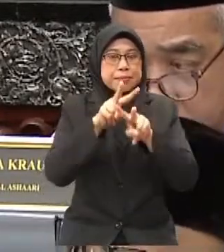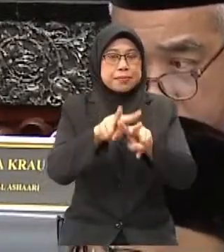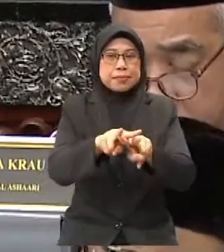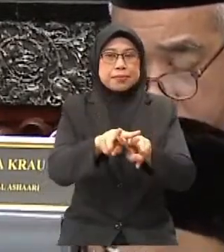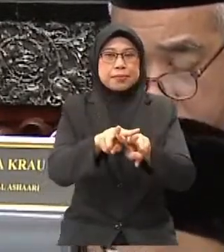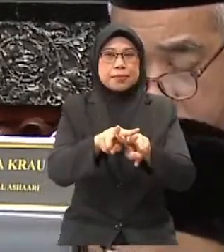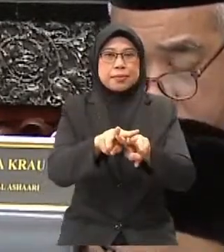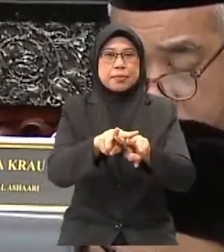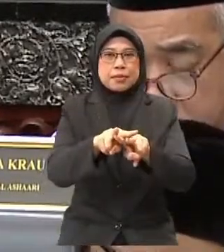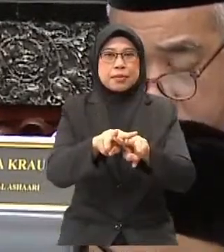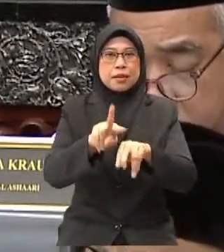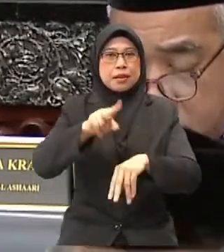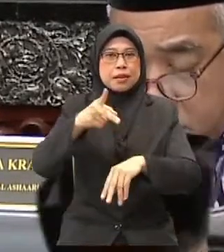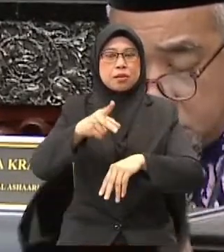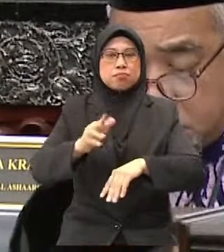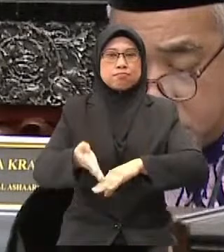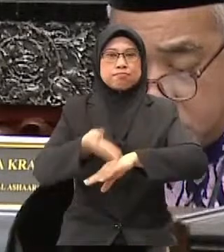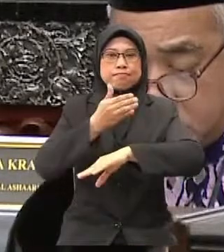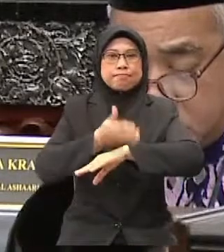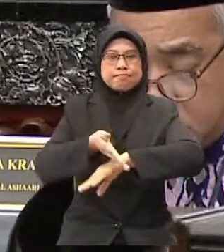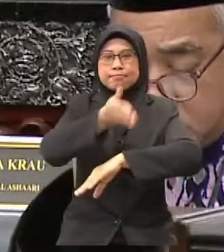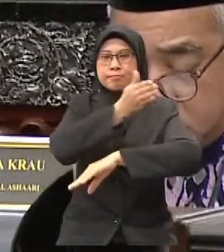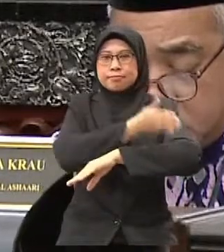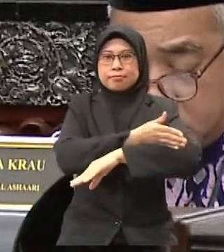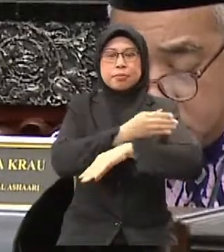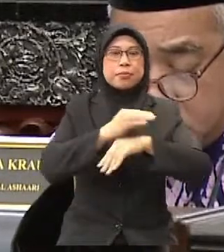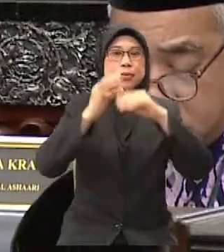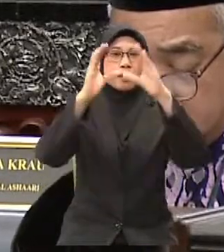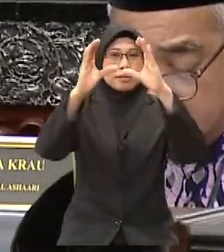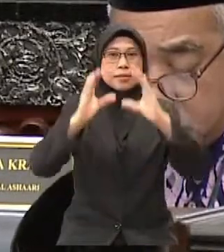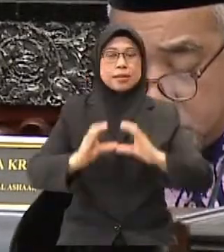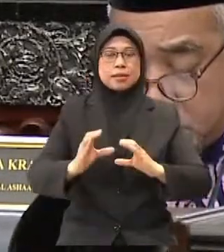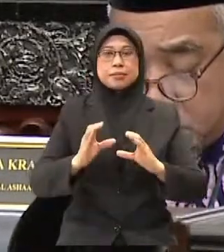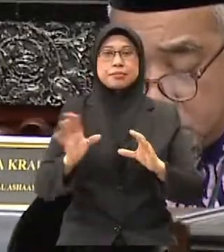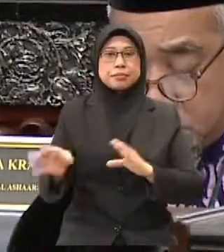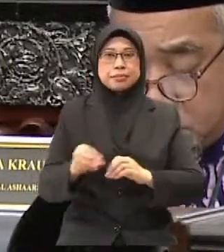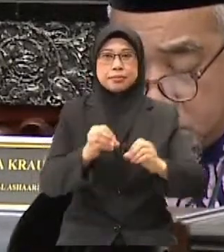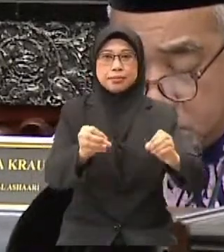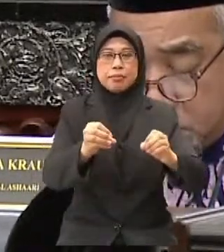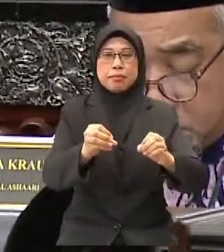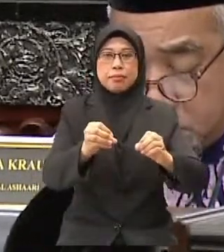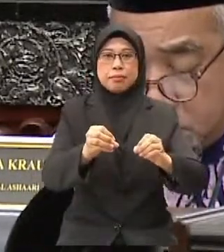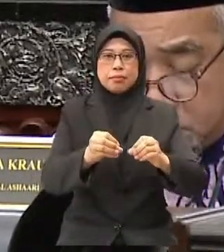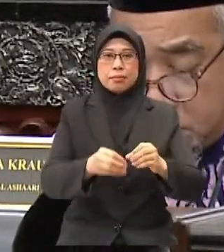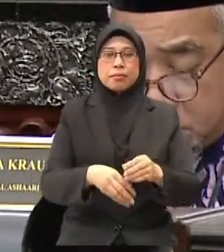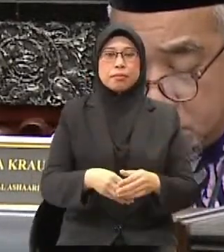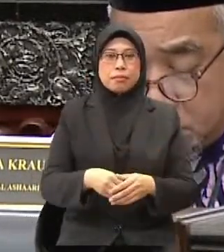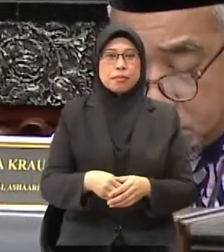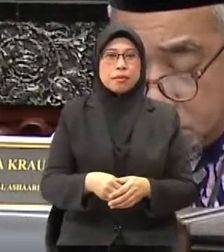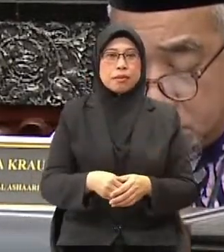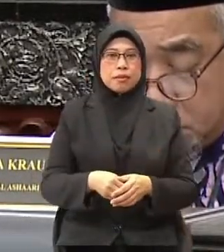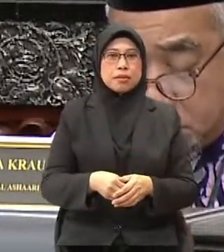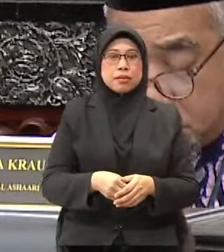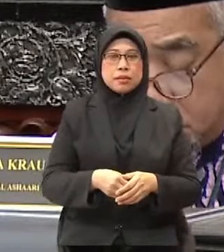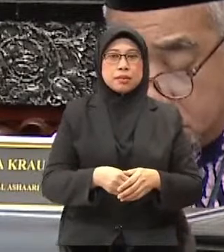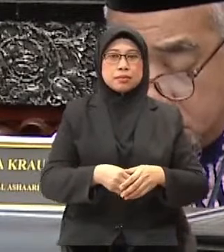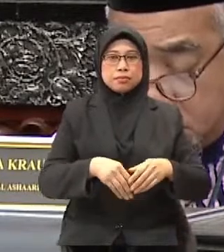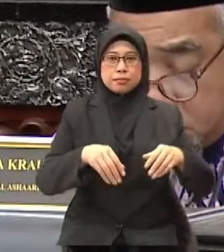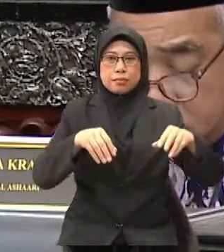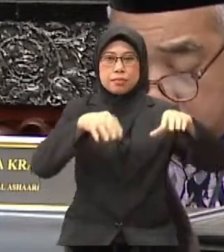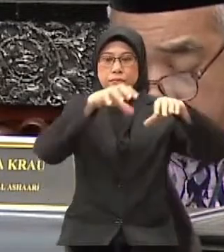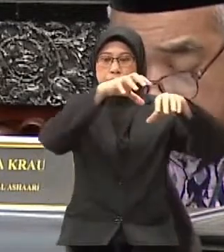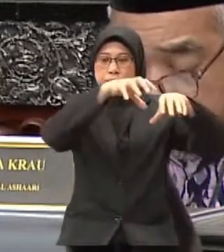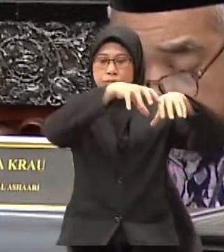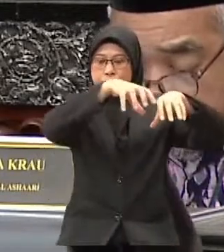ataupun penambahbaikan terhadap tatacara operasi kos khas untuk wanita susulan